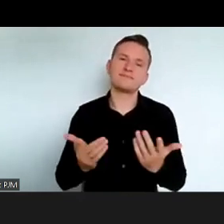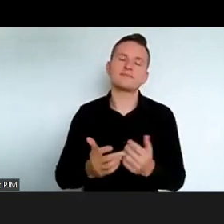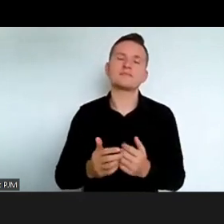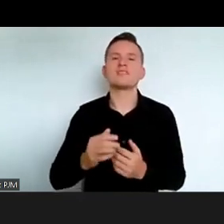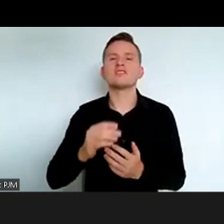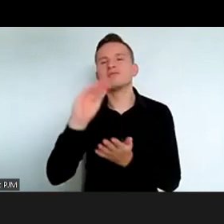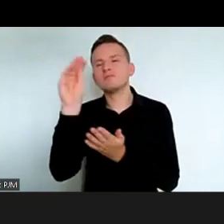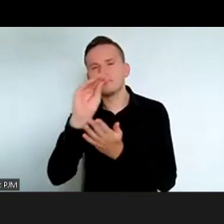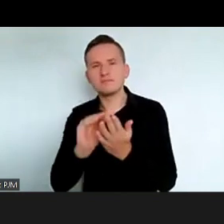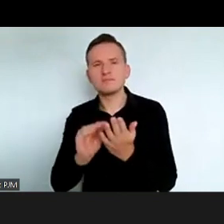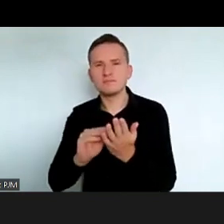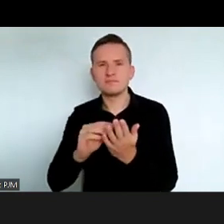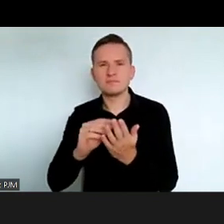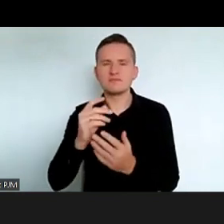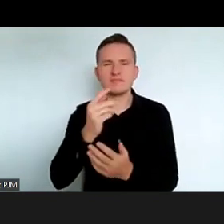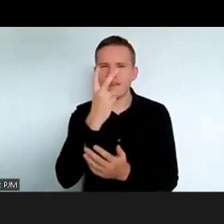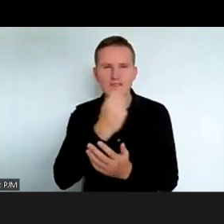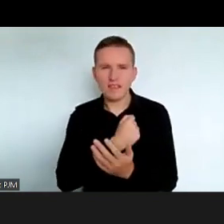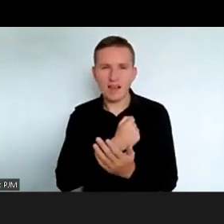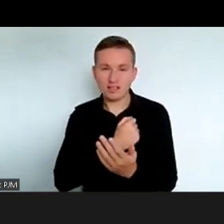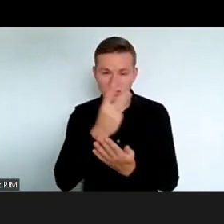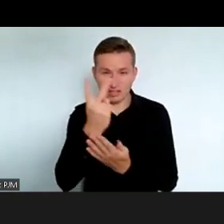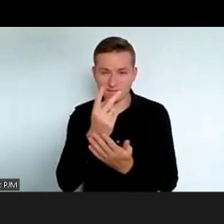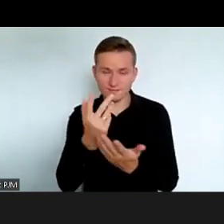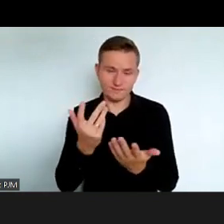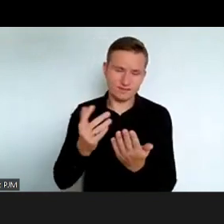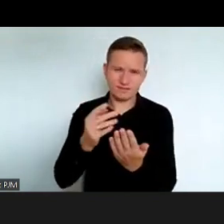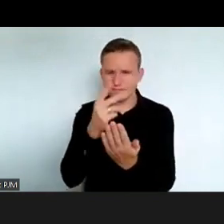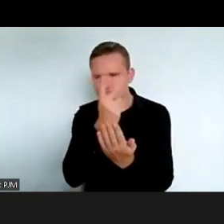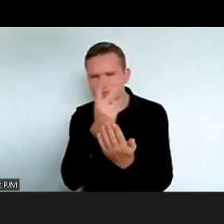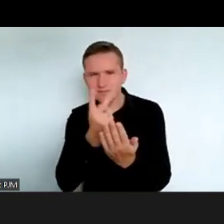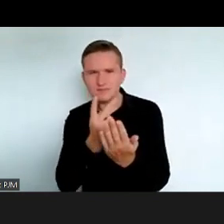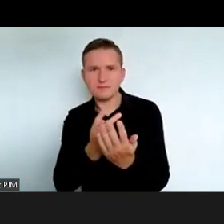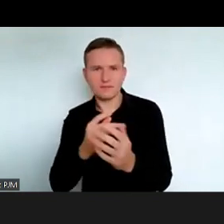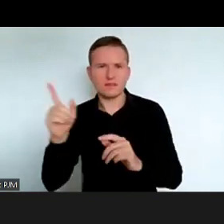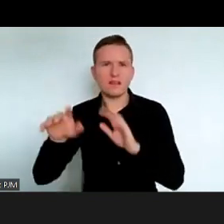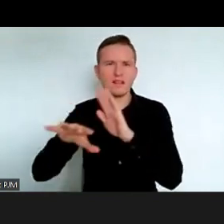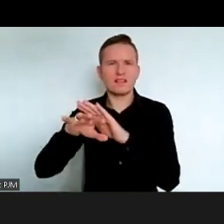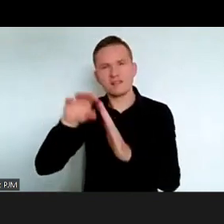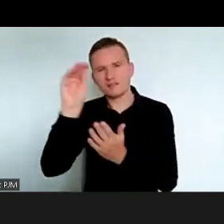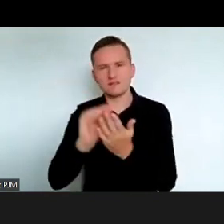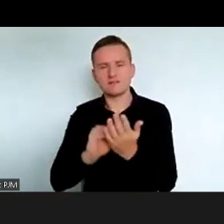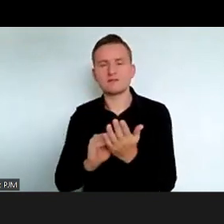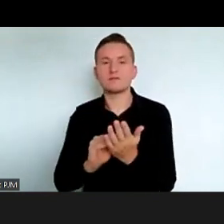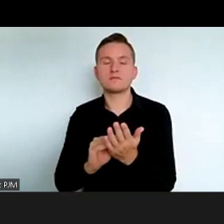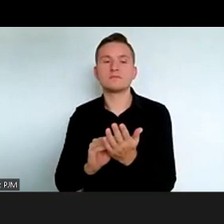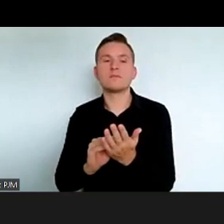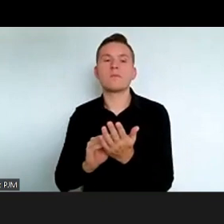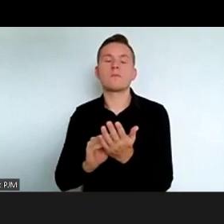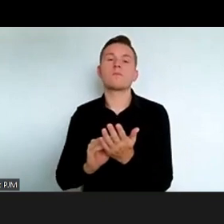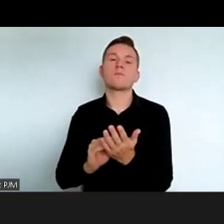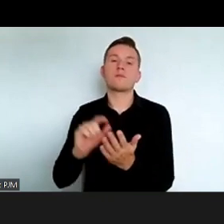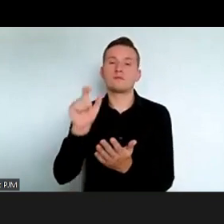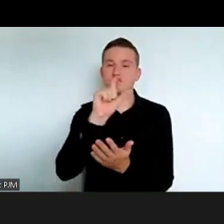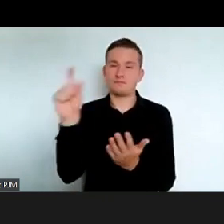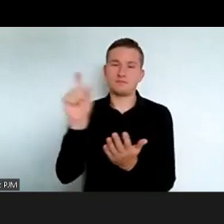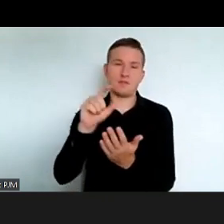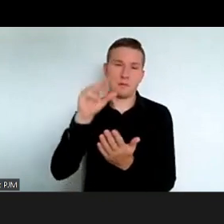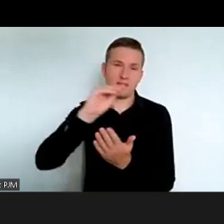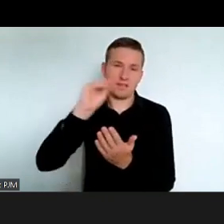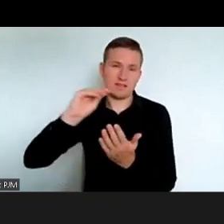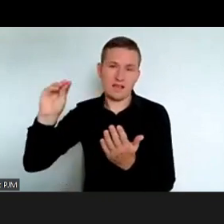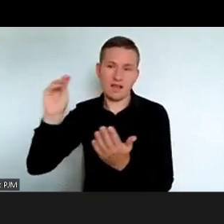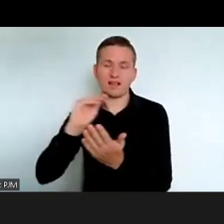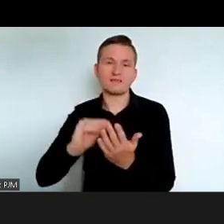pismo odręczne, które jest w formie liter pisanych, jest po prostu dużo